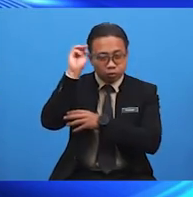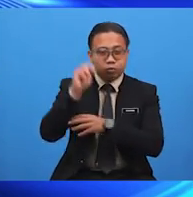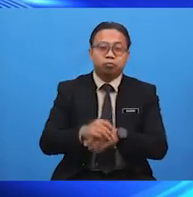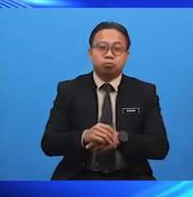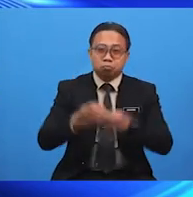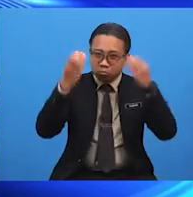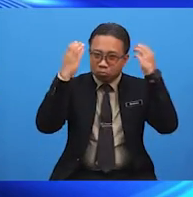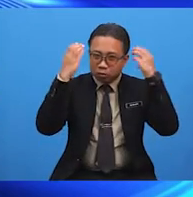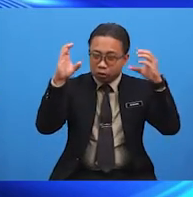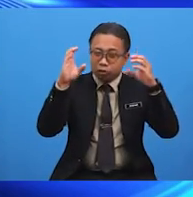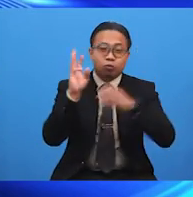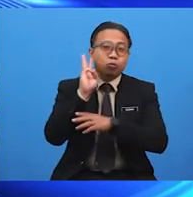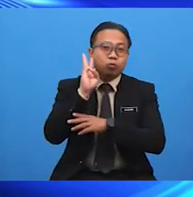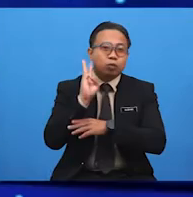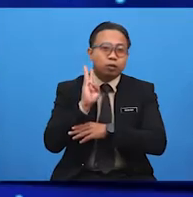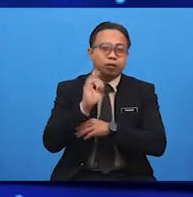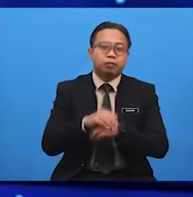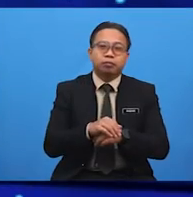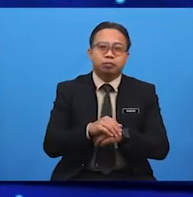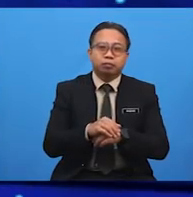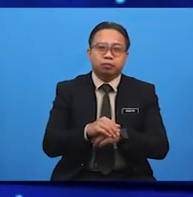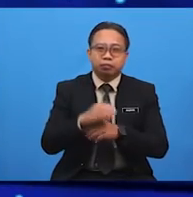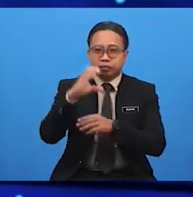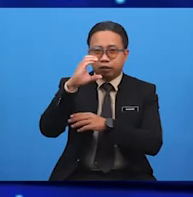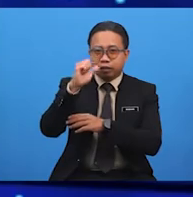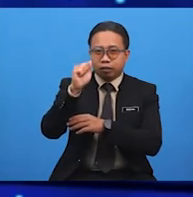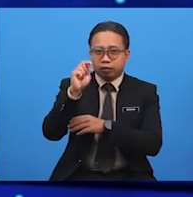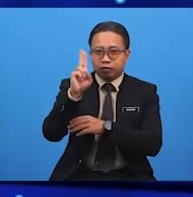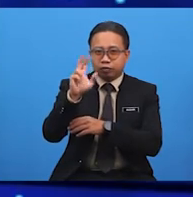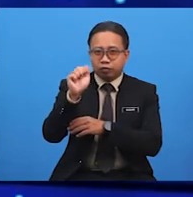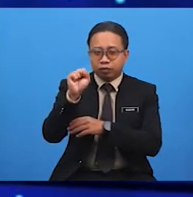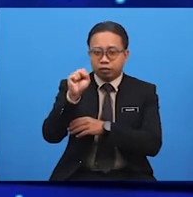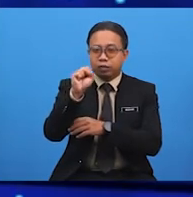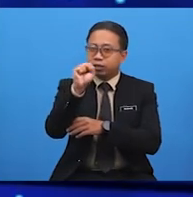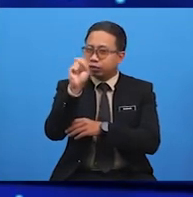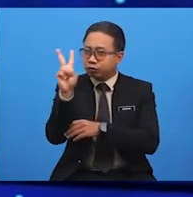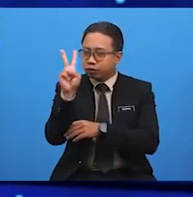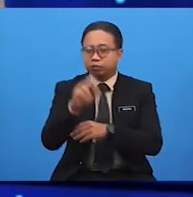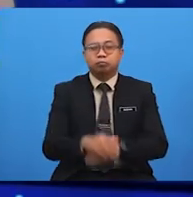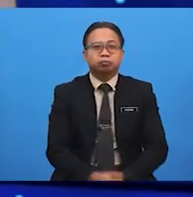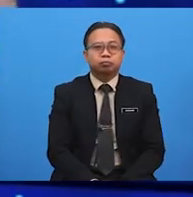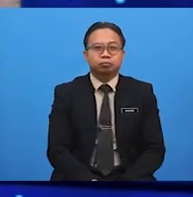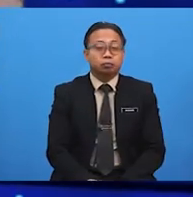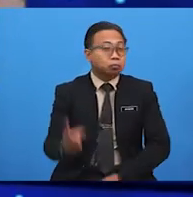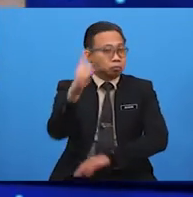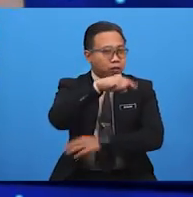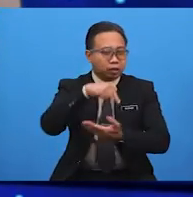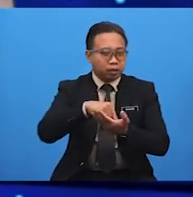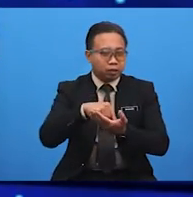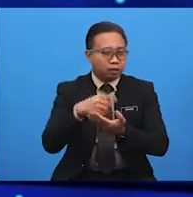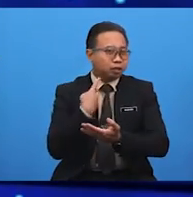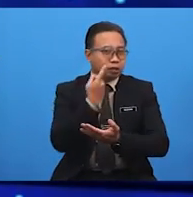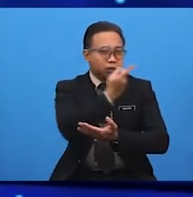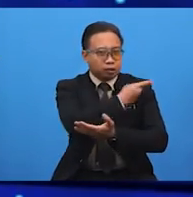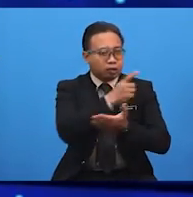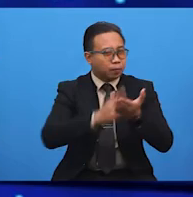saya Cikgu Wan dalam rancangan Canvas SV. Dan pastinya Wan, pada hari ini kita akan